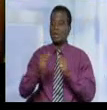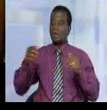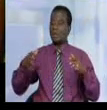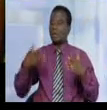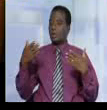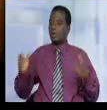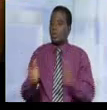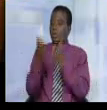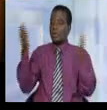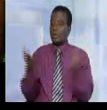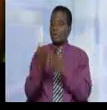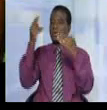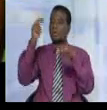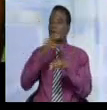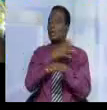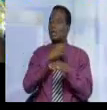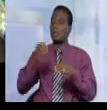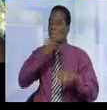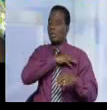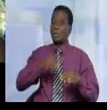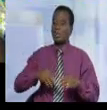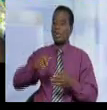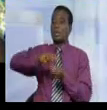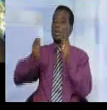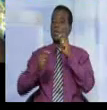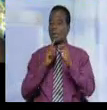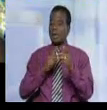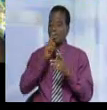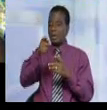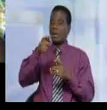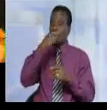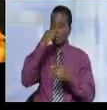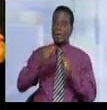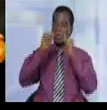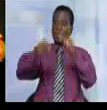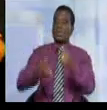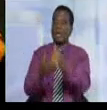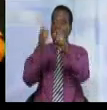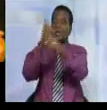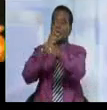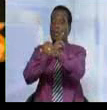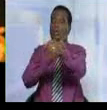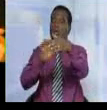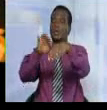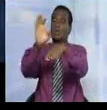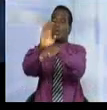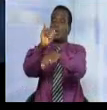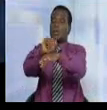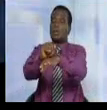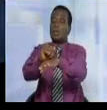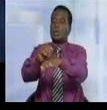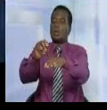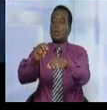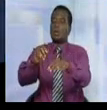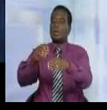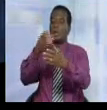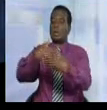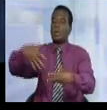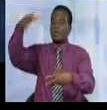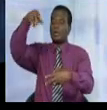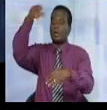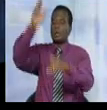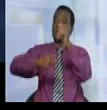des membres des GECIS, la relève est assurée et ils peuvent contribuer au développement de la Côte d'Ivoire. Il n'est de richesse que